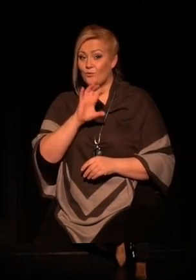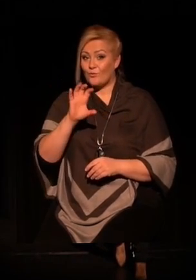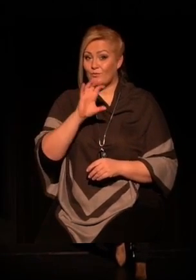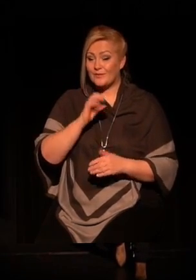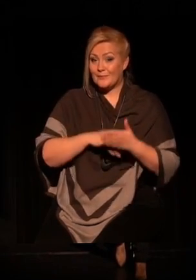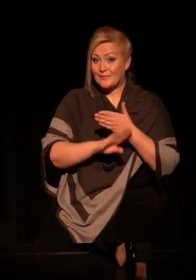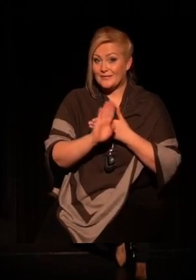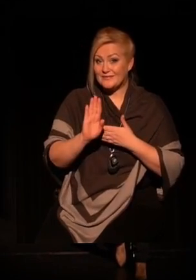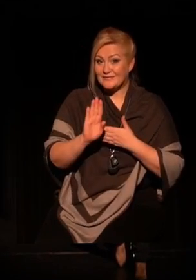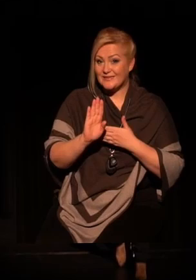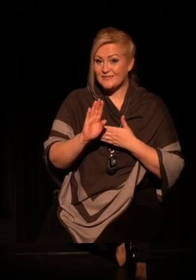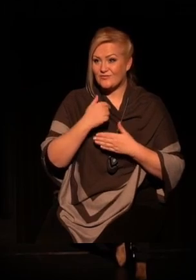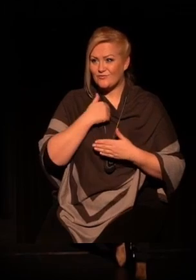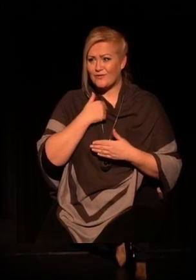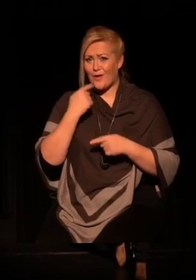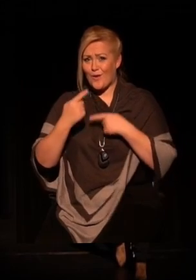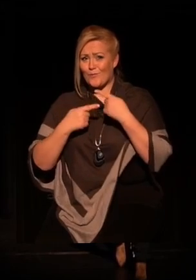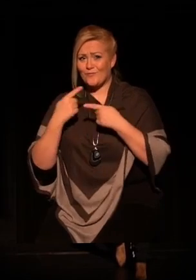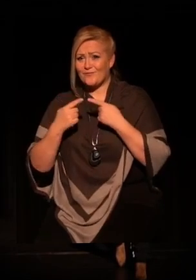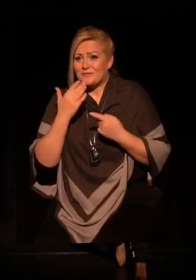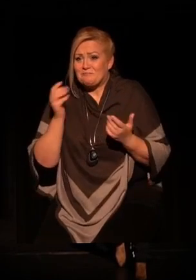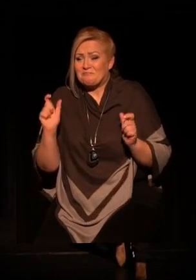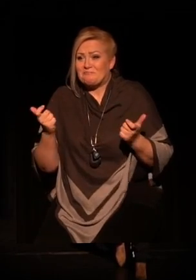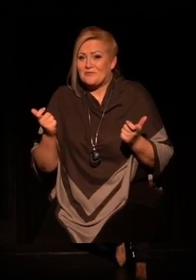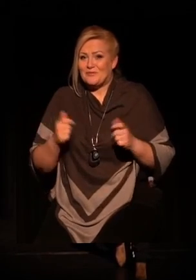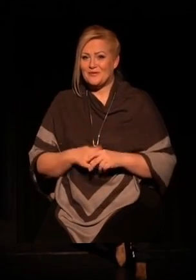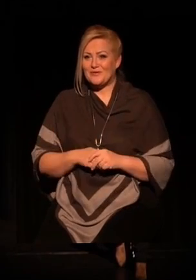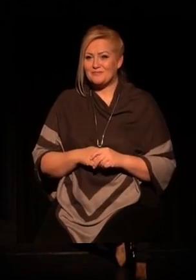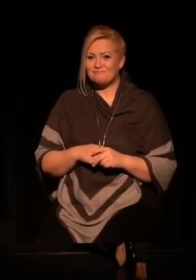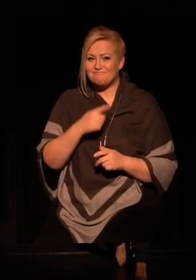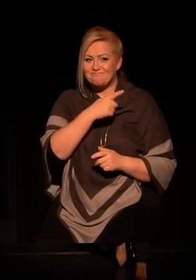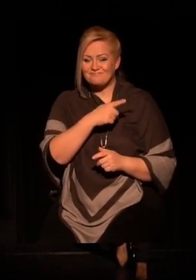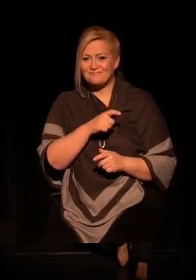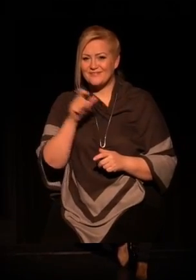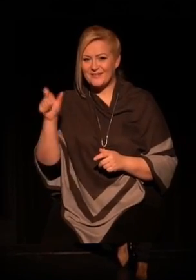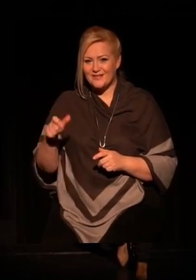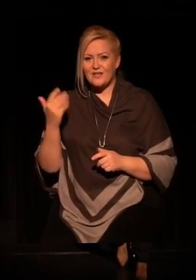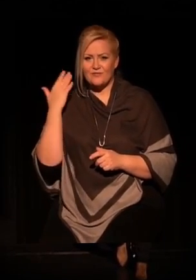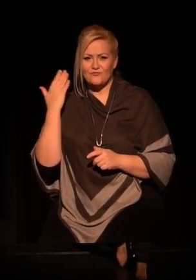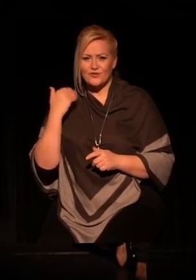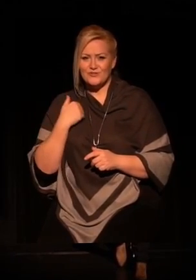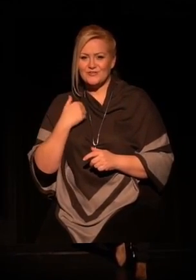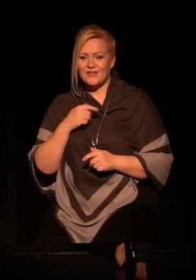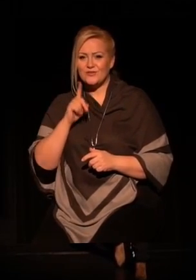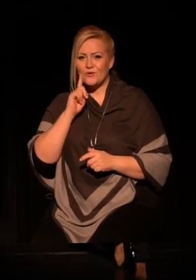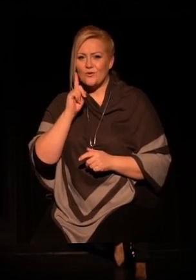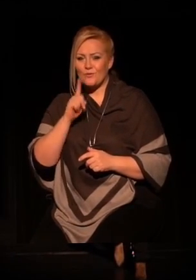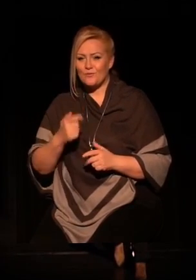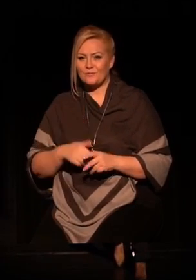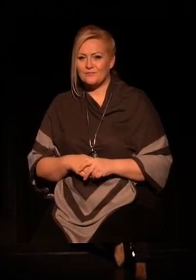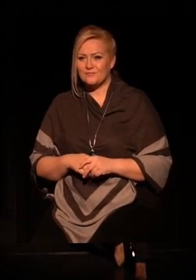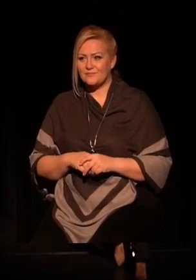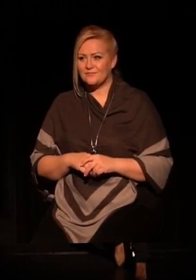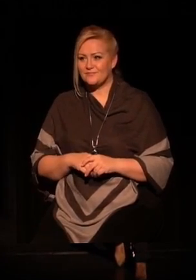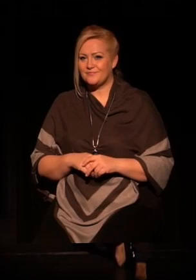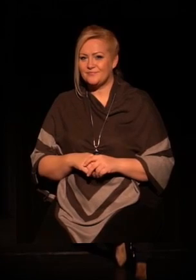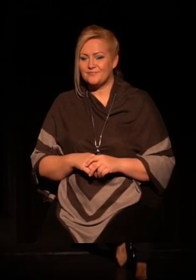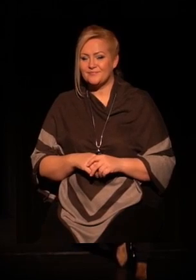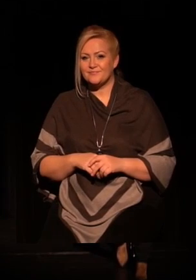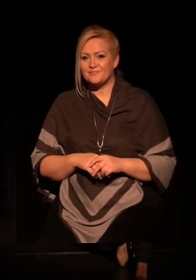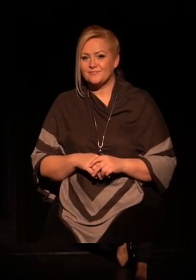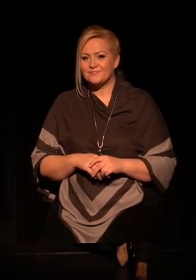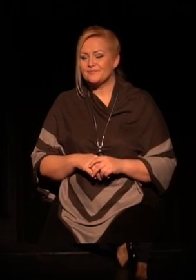się, jak tu wyjdę, to o czym ja wam w ogóle mogę opowiedzieć. Przecież gość taki, ja w ogóle Filipa poznałem kilka lat temu na zgrupowaniu